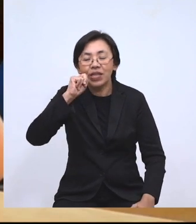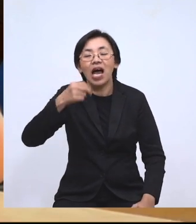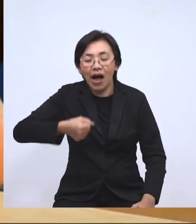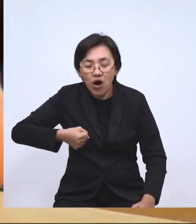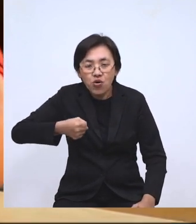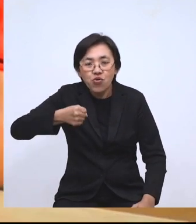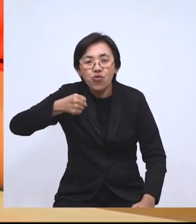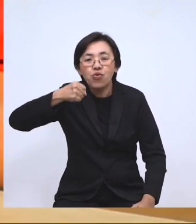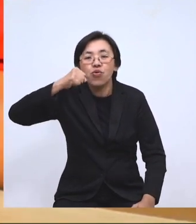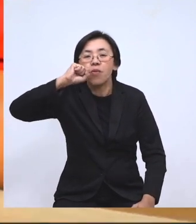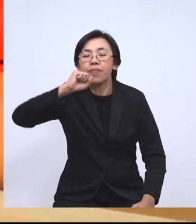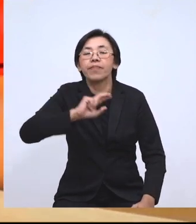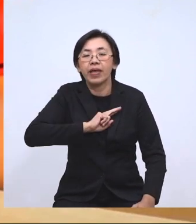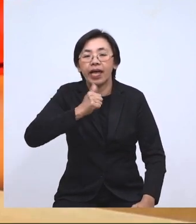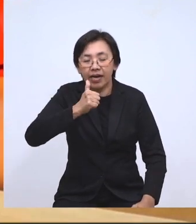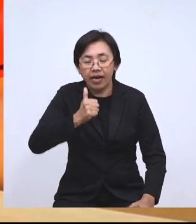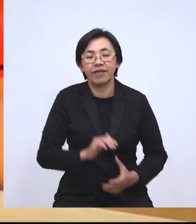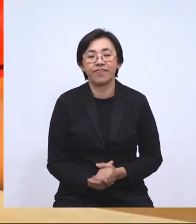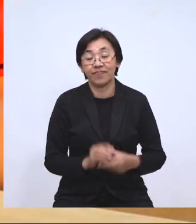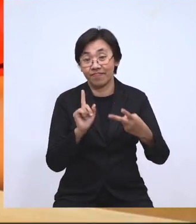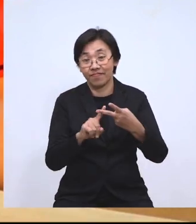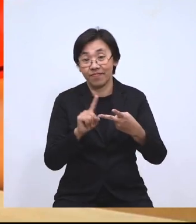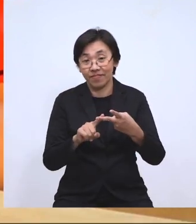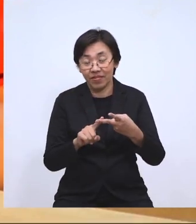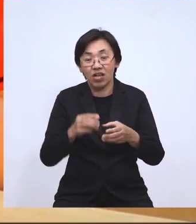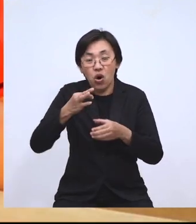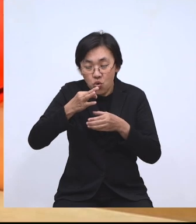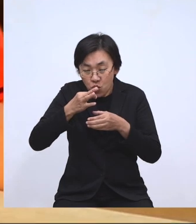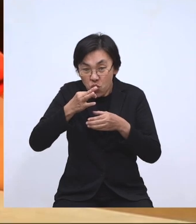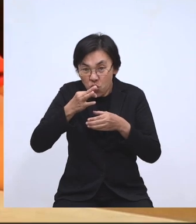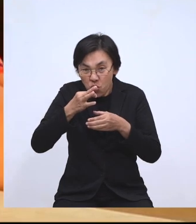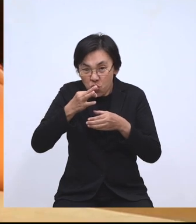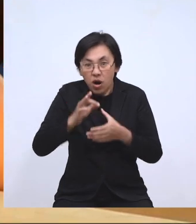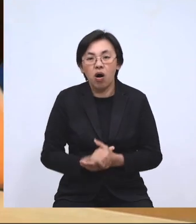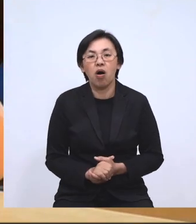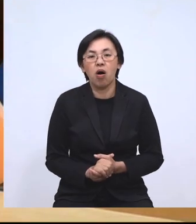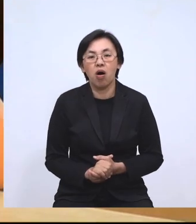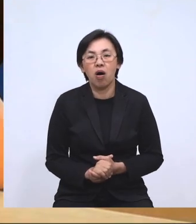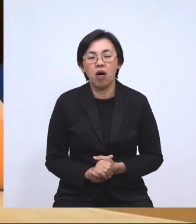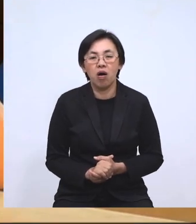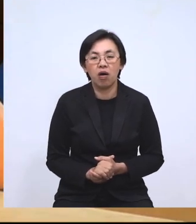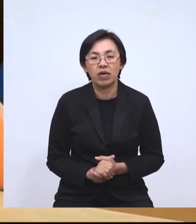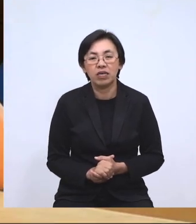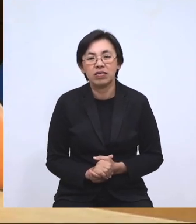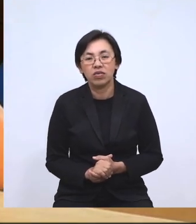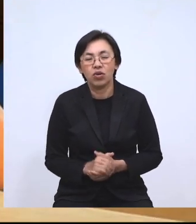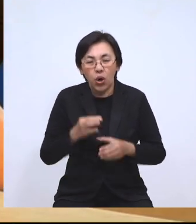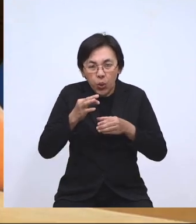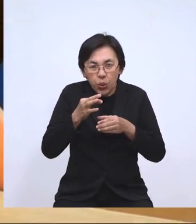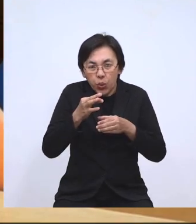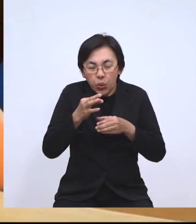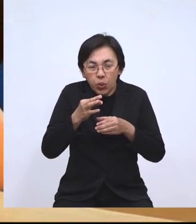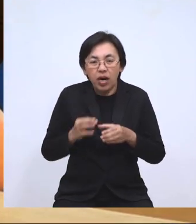จะยกแก้วขึ้นแล้วก็ดื่มน้ำได้แต่ถ้าการดื่มน้ำโดยใช้ที่หลอดอะค่ะมอสไม่ทำแม้กระทั่งยกแก้วขึ้นม